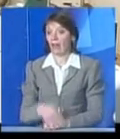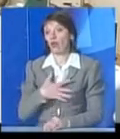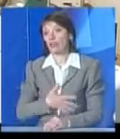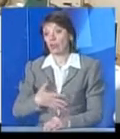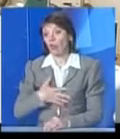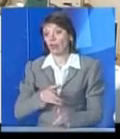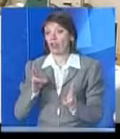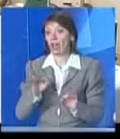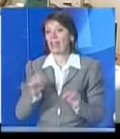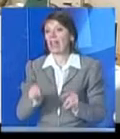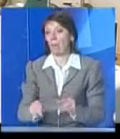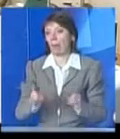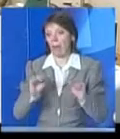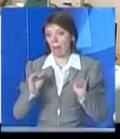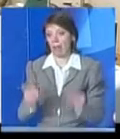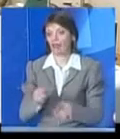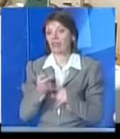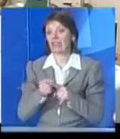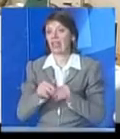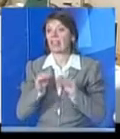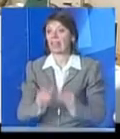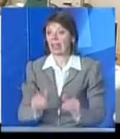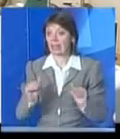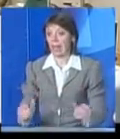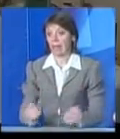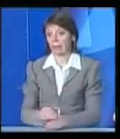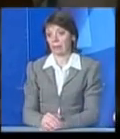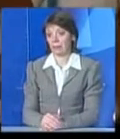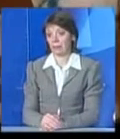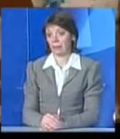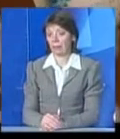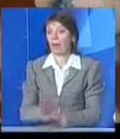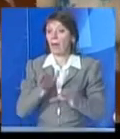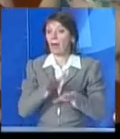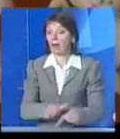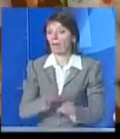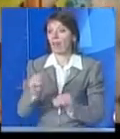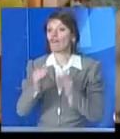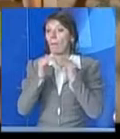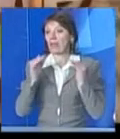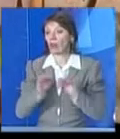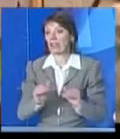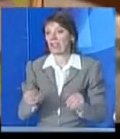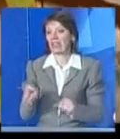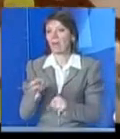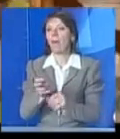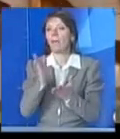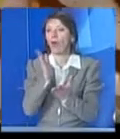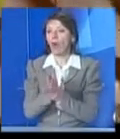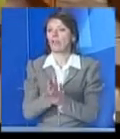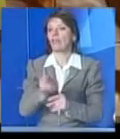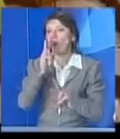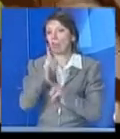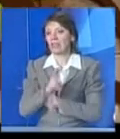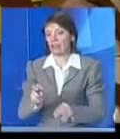розстроюєшся, але тим не менше. Це діти, вони нічим не відрізняються. Перебуваючи у притулку, дітки проходять обстеження,